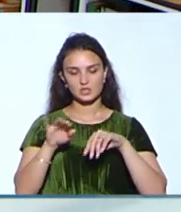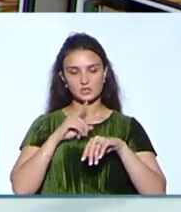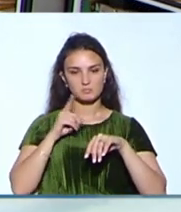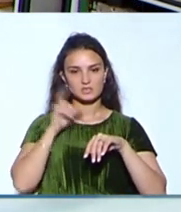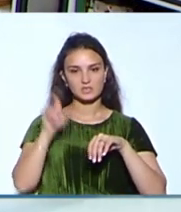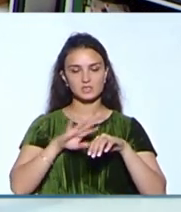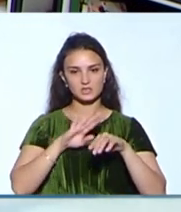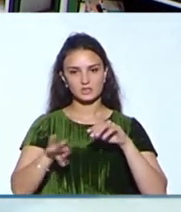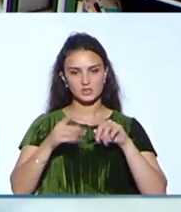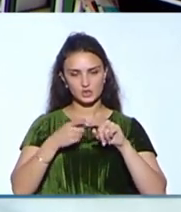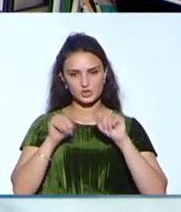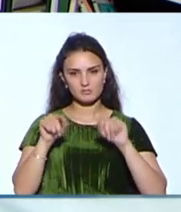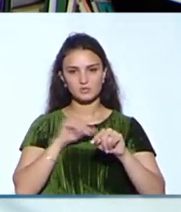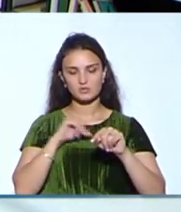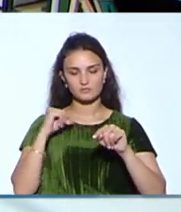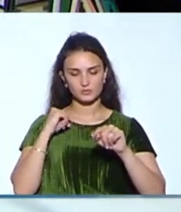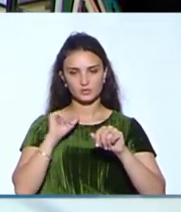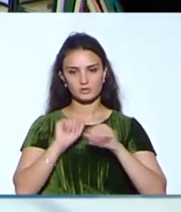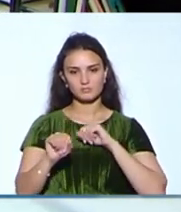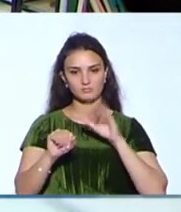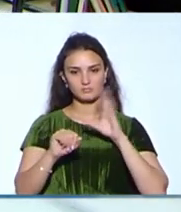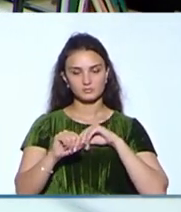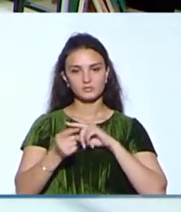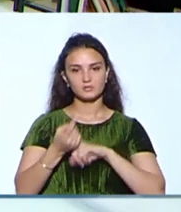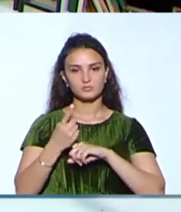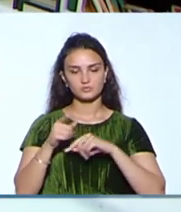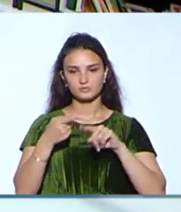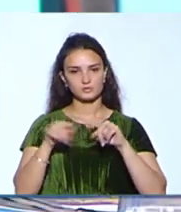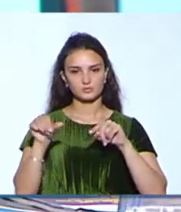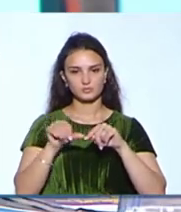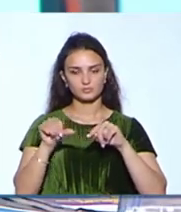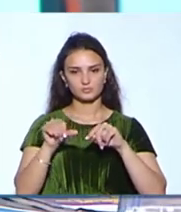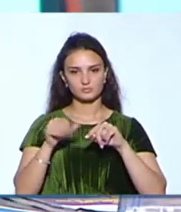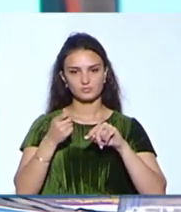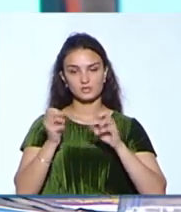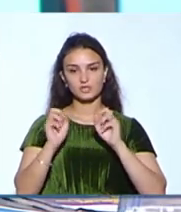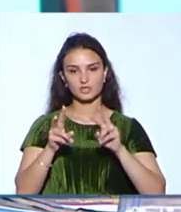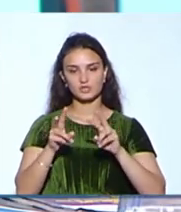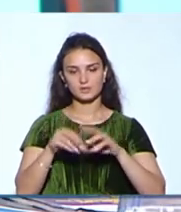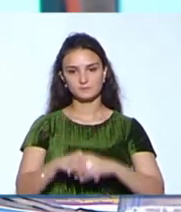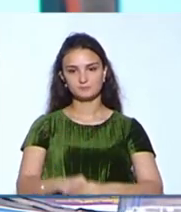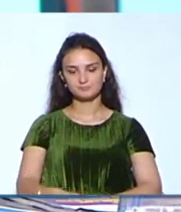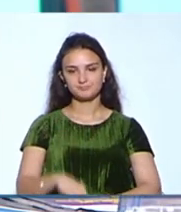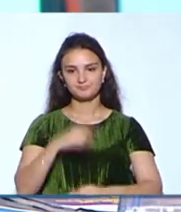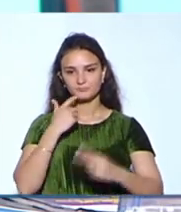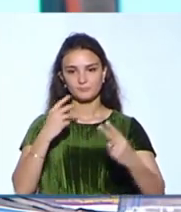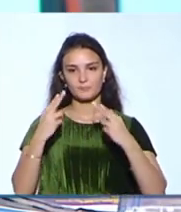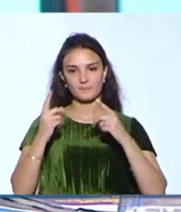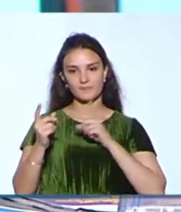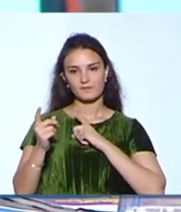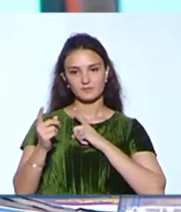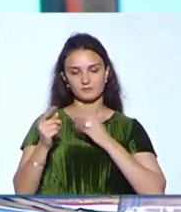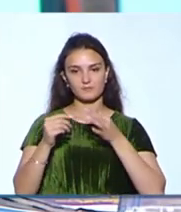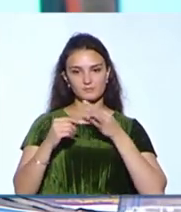სპეციალისტის გარეშეც და ამას თვითონ გაუმკლავდებიან, აღმოჩნდა საბედისწერო და ცოტა არ იყოს საშიშის. მაყურებელი გველოდება,